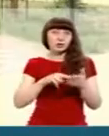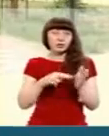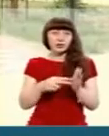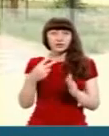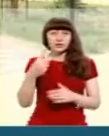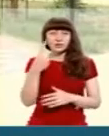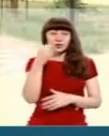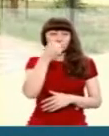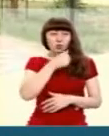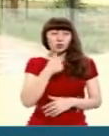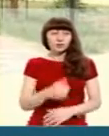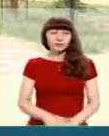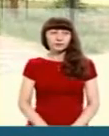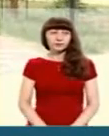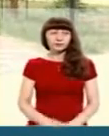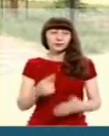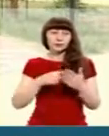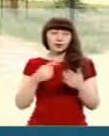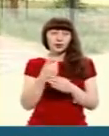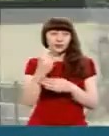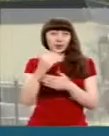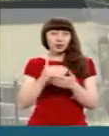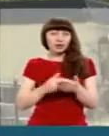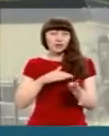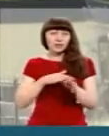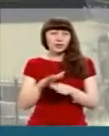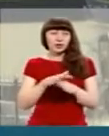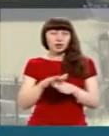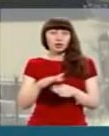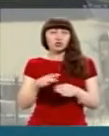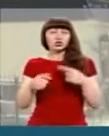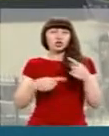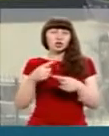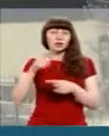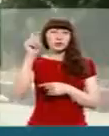Айта кетелік, аталған бағдарлама халық саны көп, бірақ жұмысы жоқ елді мекендердің тұрғындарын